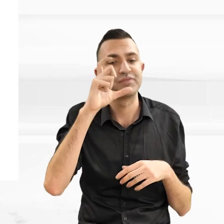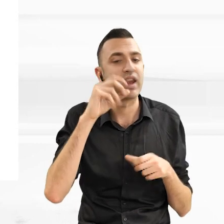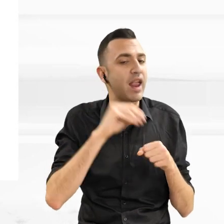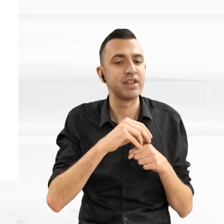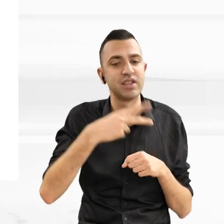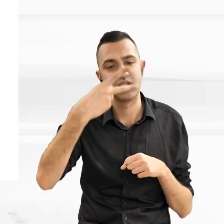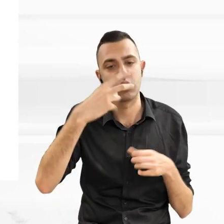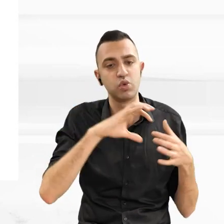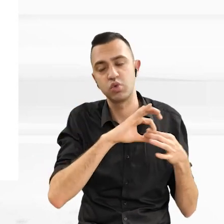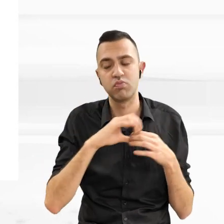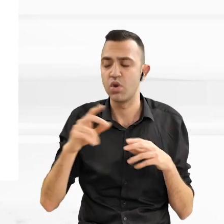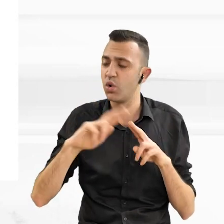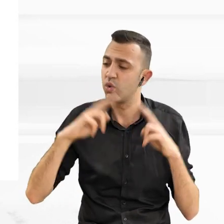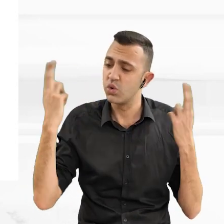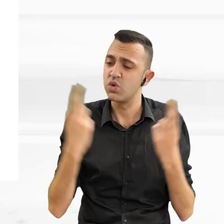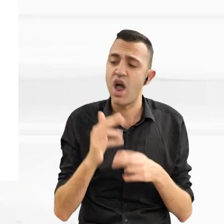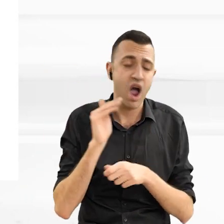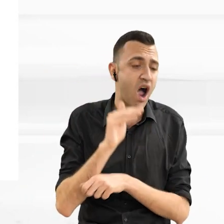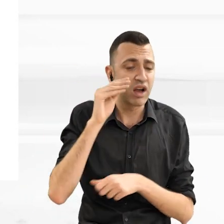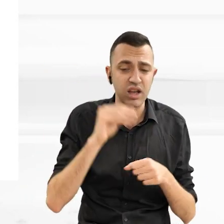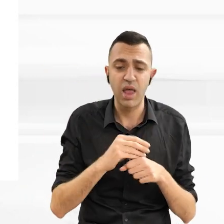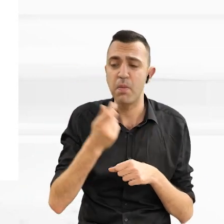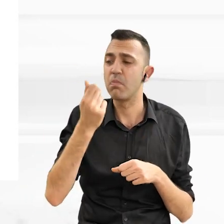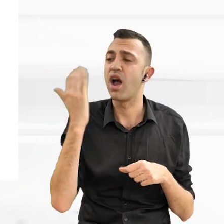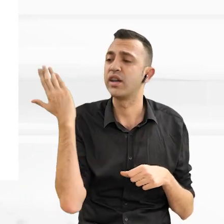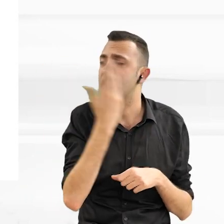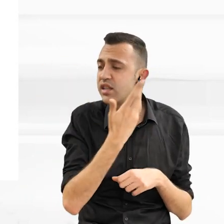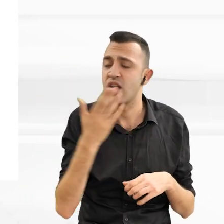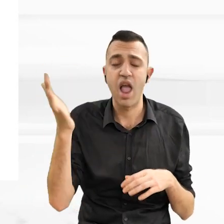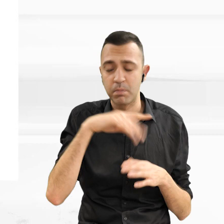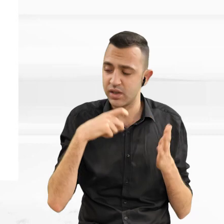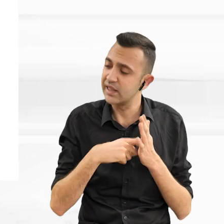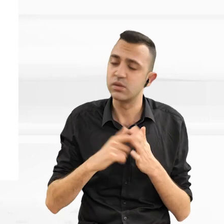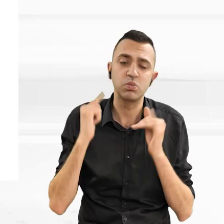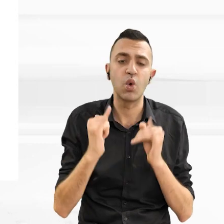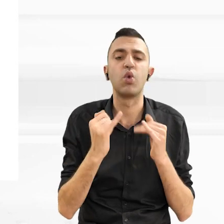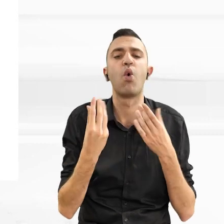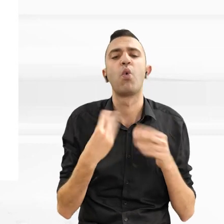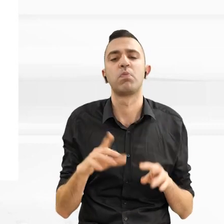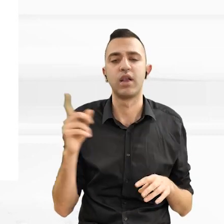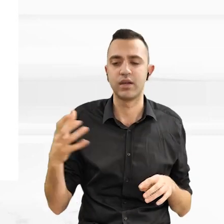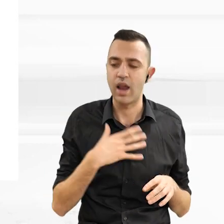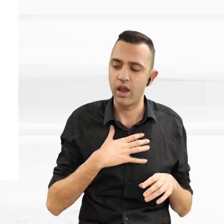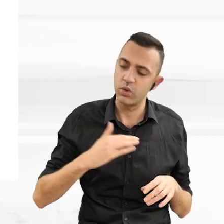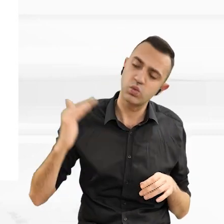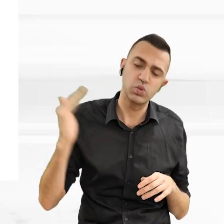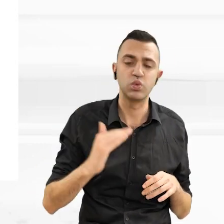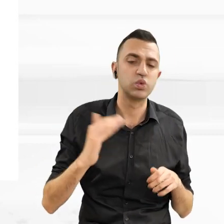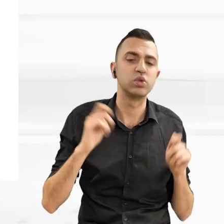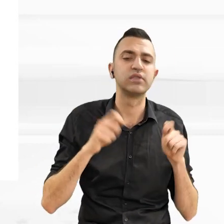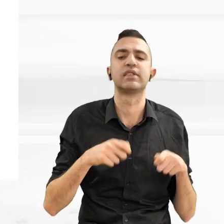arkadaşlar dünyanın geçici malı mülkü için hırs edip de adını kötüye çıkarma Yani kendini küçük duruma düşürme